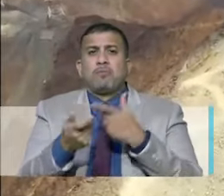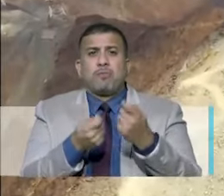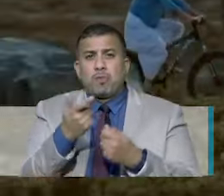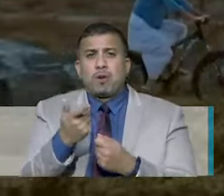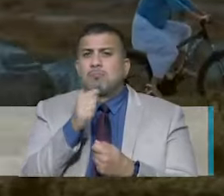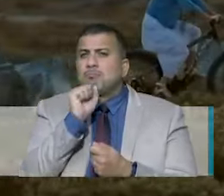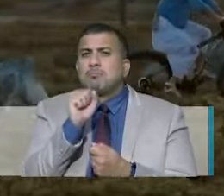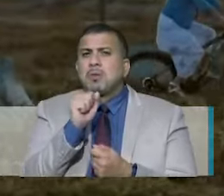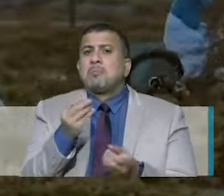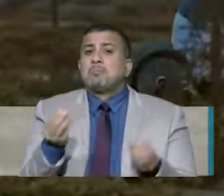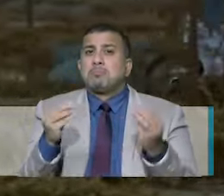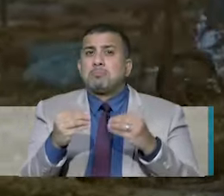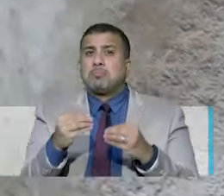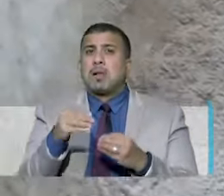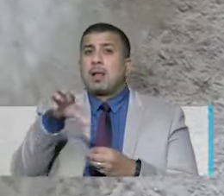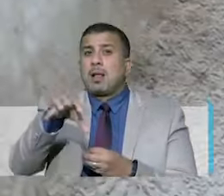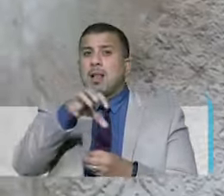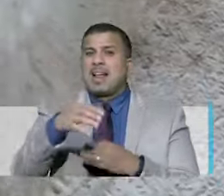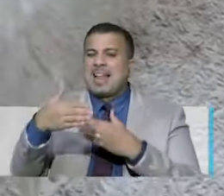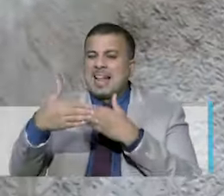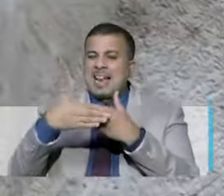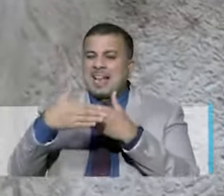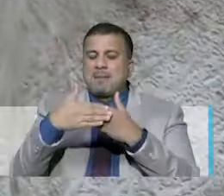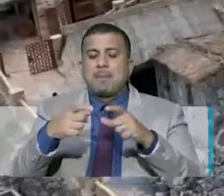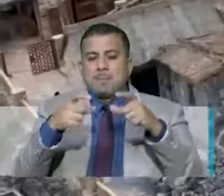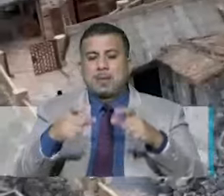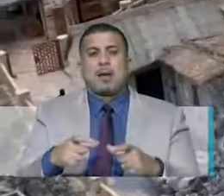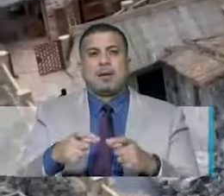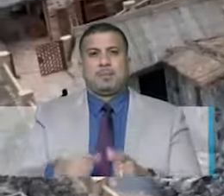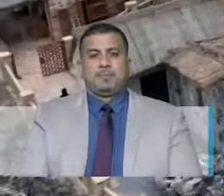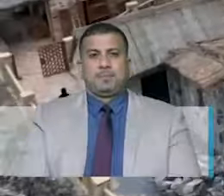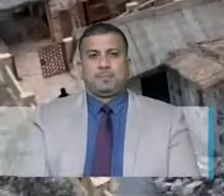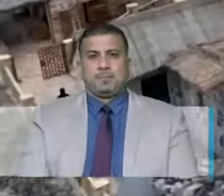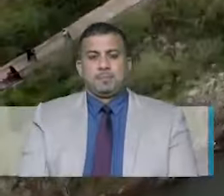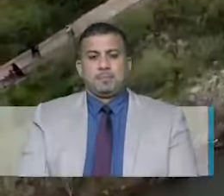وينفقون المزيد على الاماكن القريبه في المنطقه l